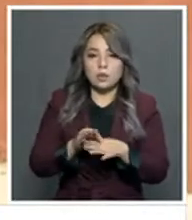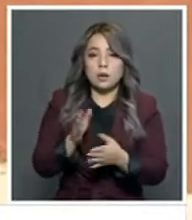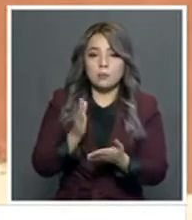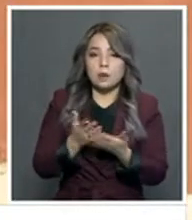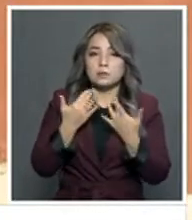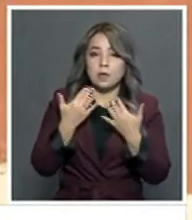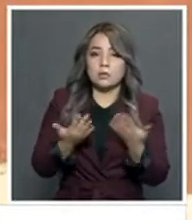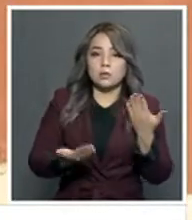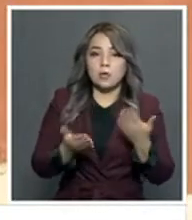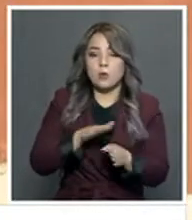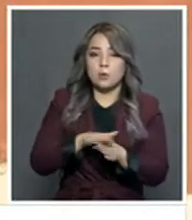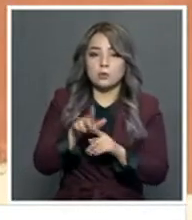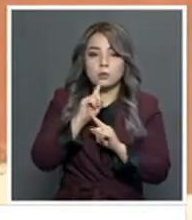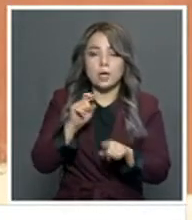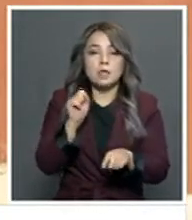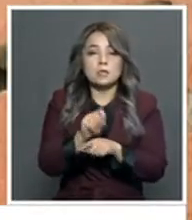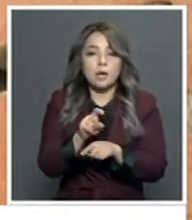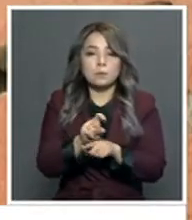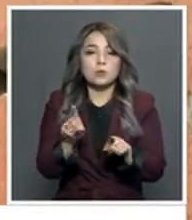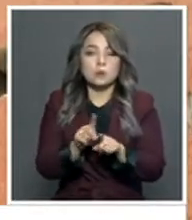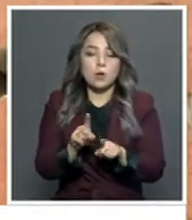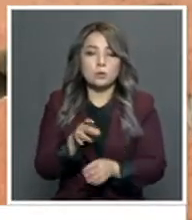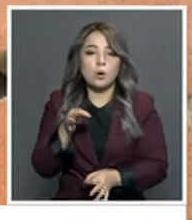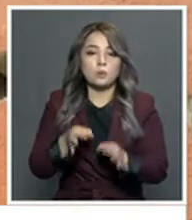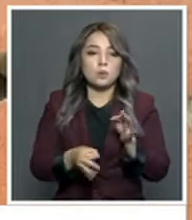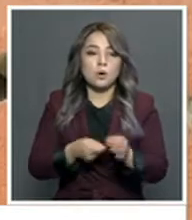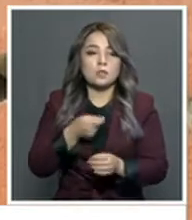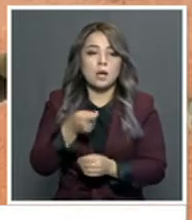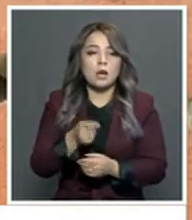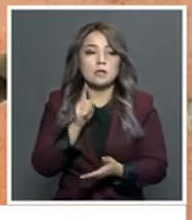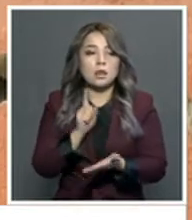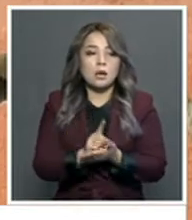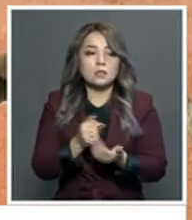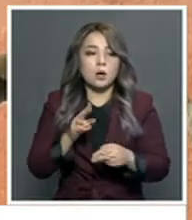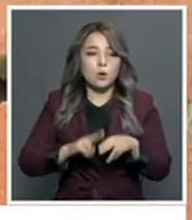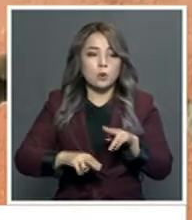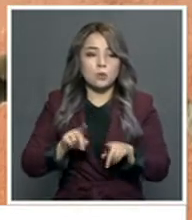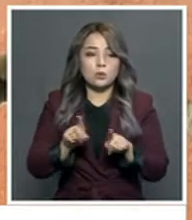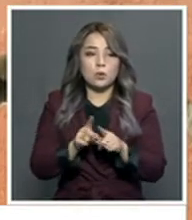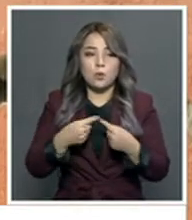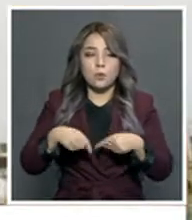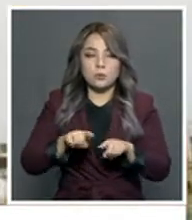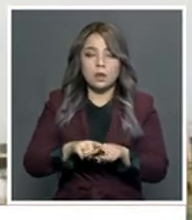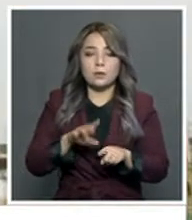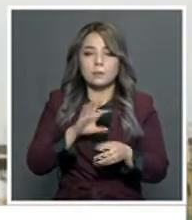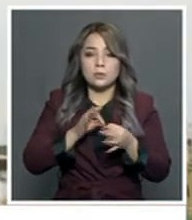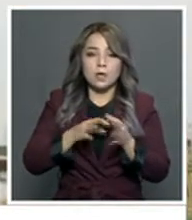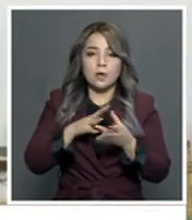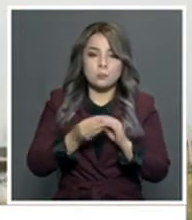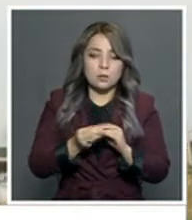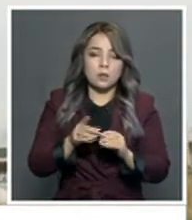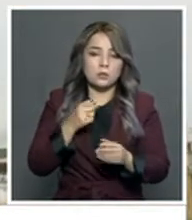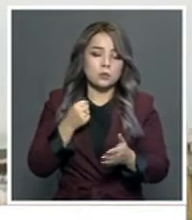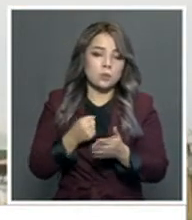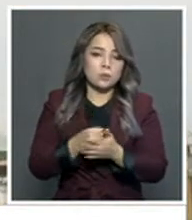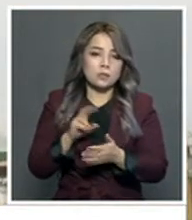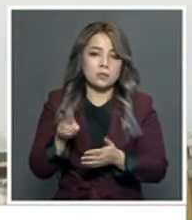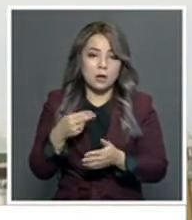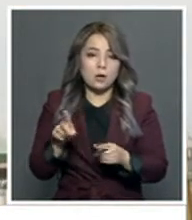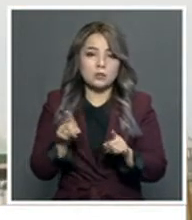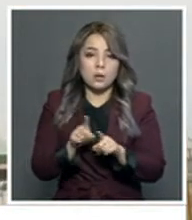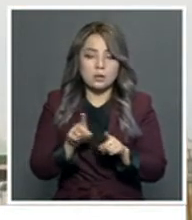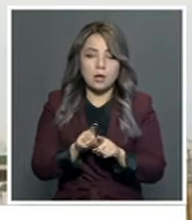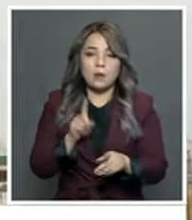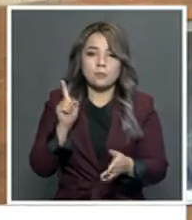талап орындалмаса, тапсырыс беруші сотқа жүгінеді. Сондай-ақ құрылыс бөліміндегілер 47-ші үйдің кәріз жүйесін жел 90-ға дейін тиісті